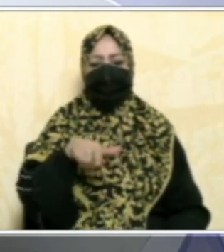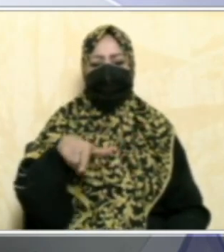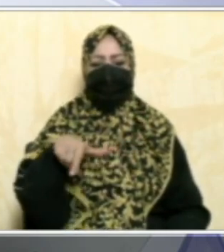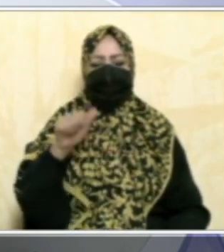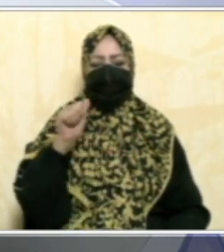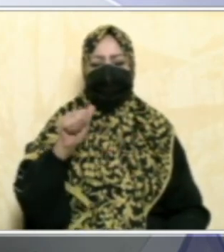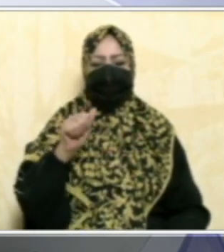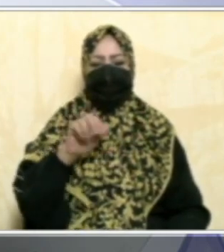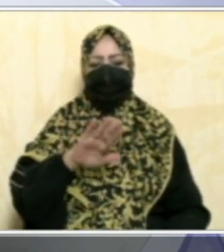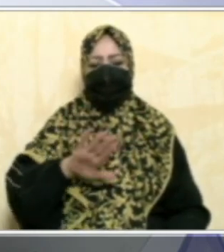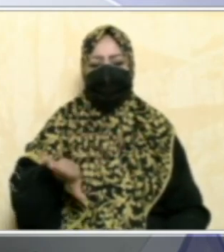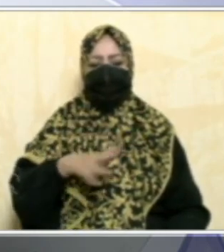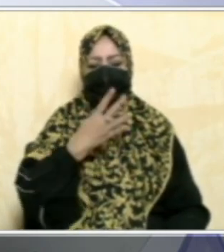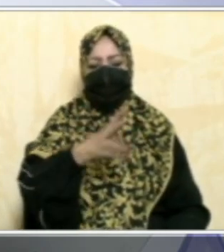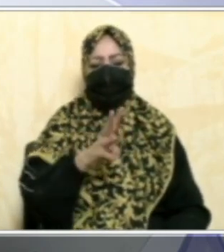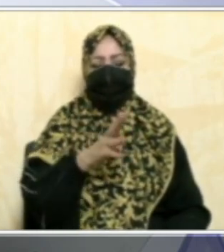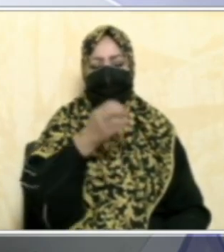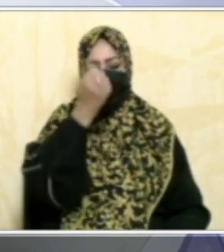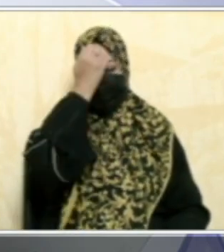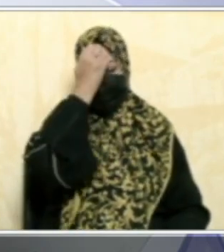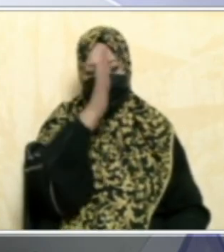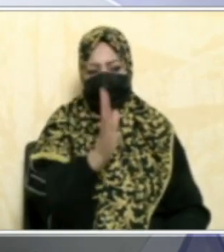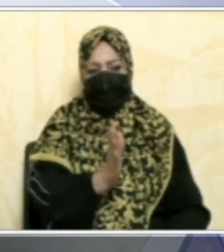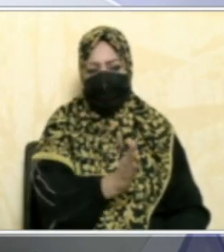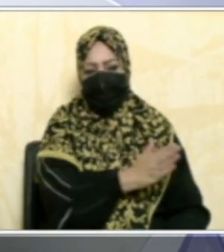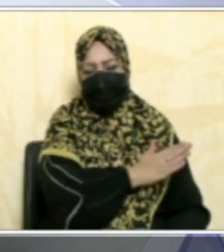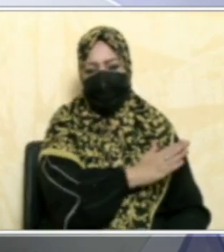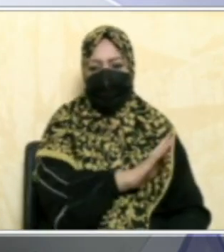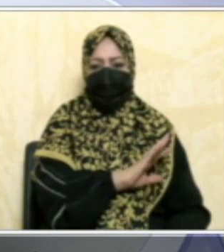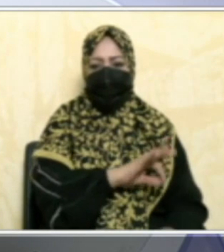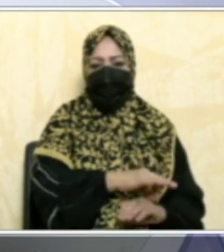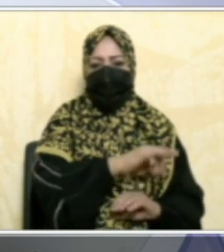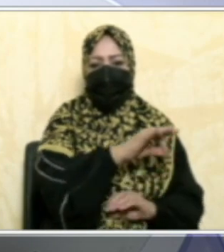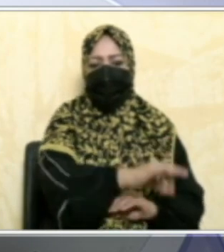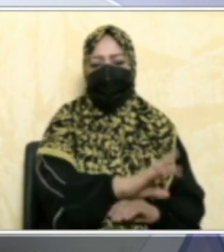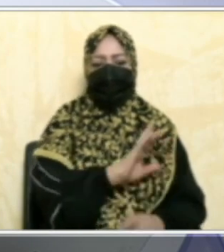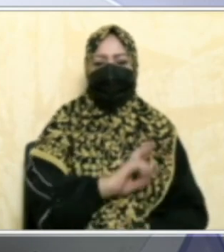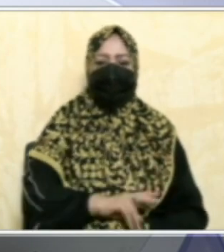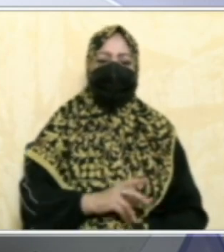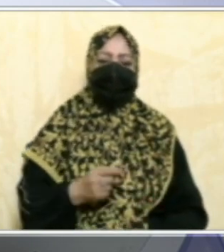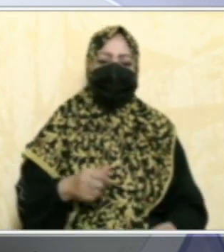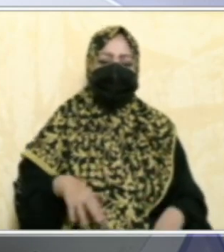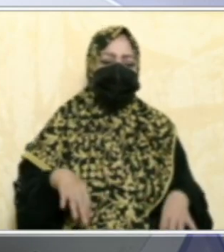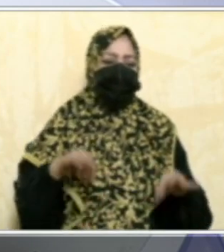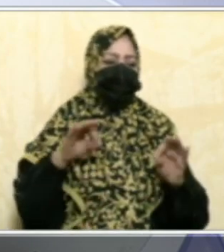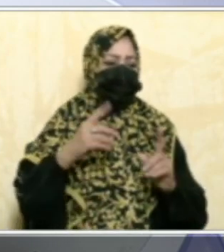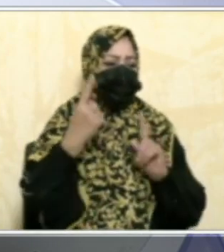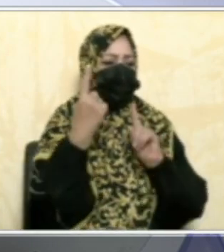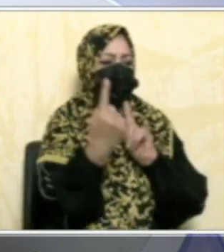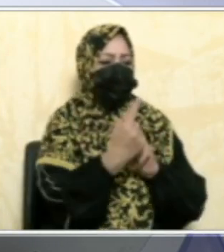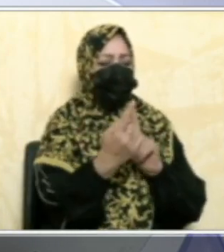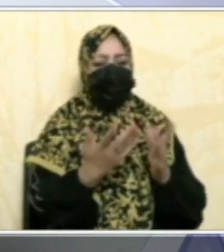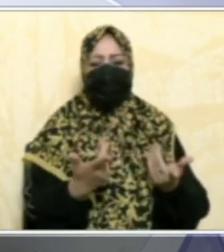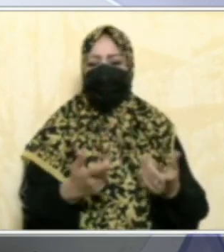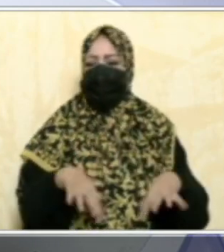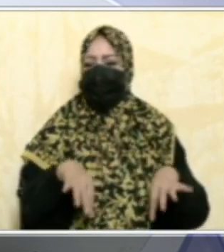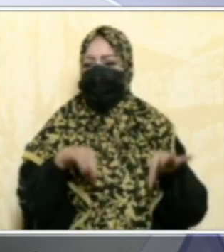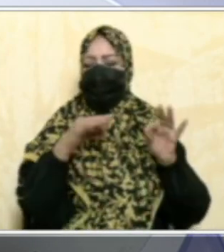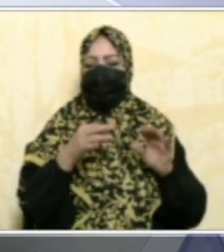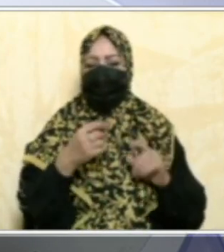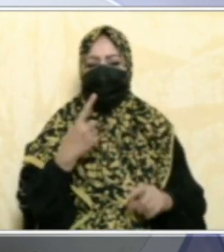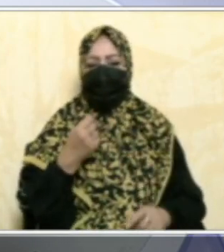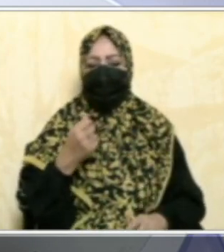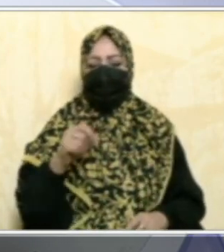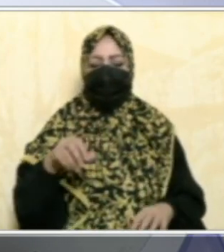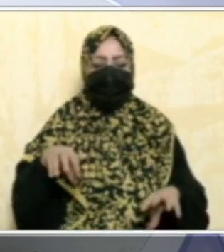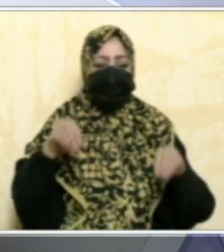تخصمه، لأنه ليس عندك ما تجعله مقابل الدين. لكن الشخص هذا اللي عنده أرض ولا عنده بيت واسع يقدر يبيع ويشري